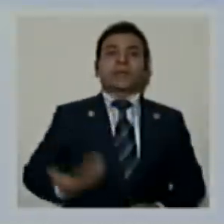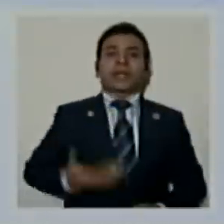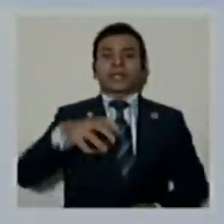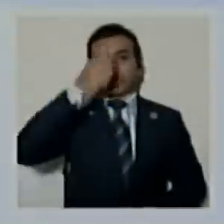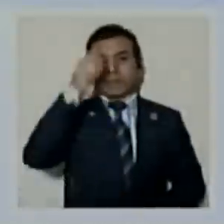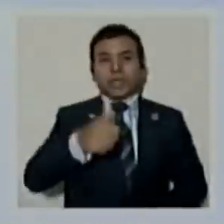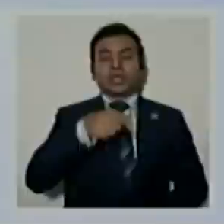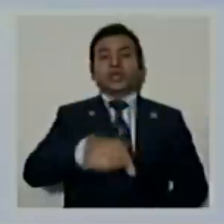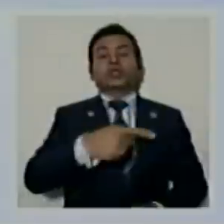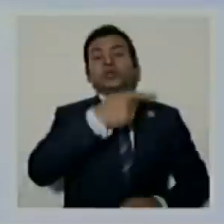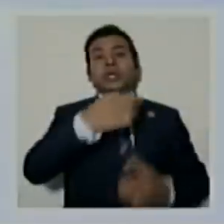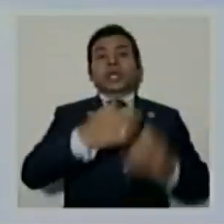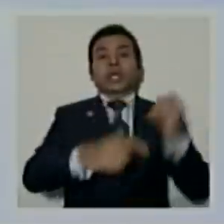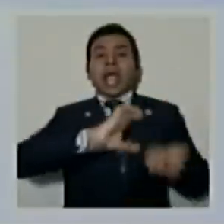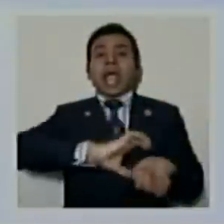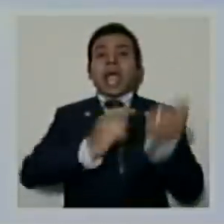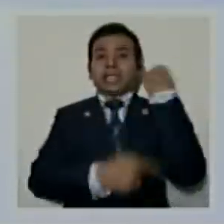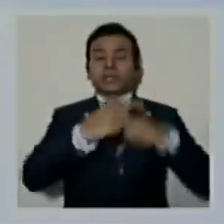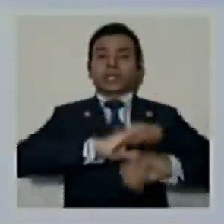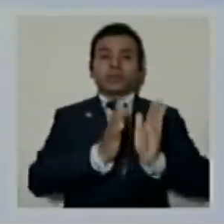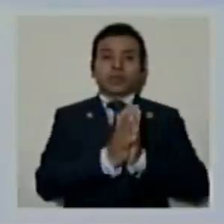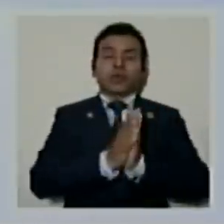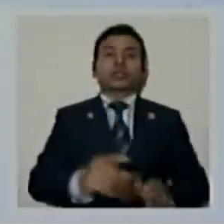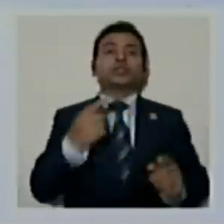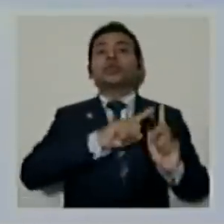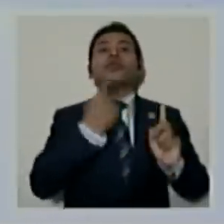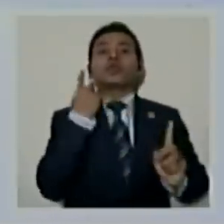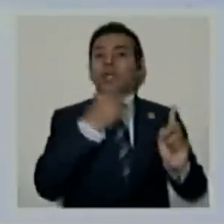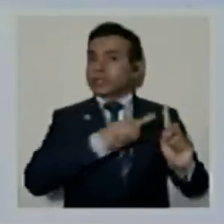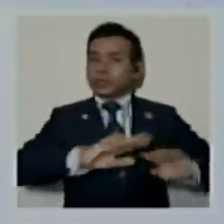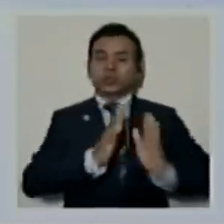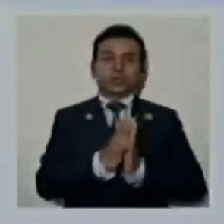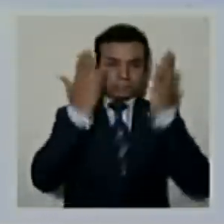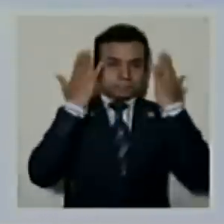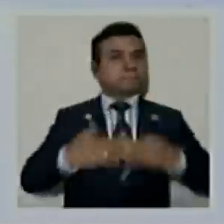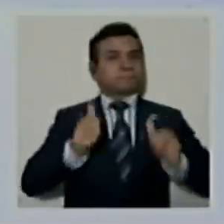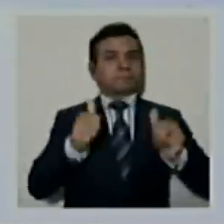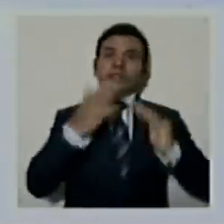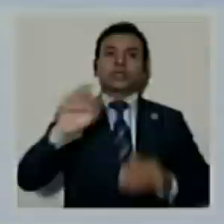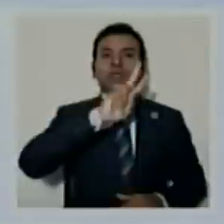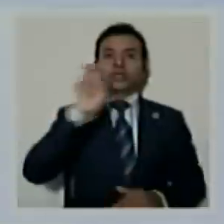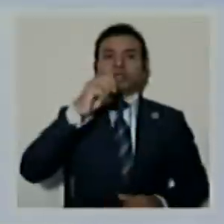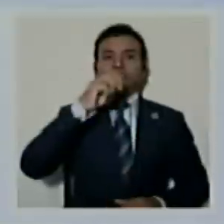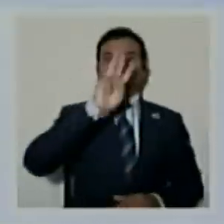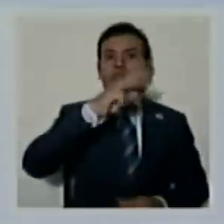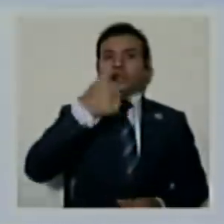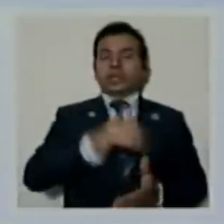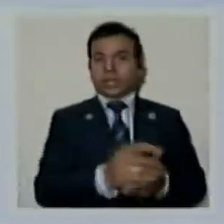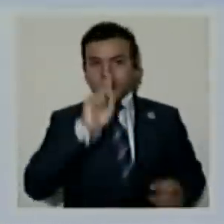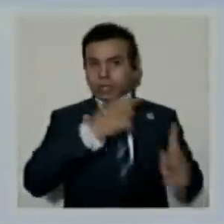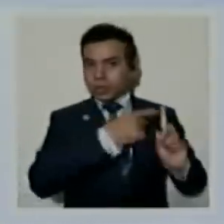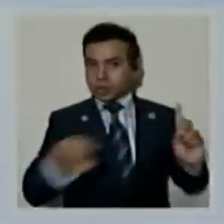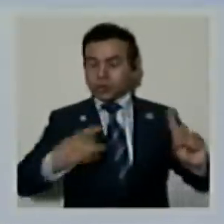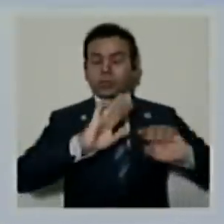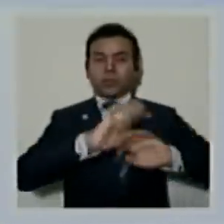ঢাকা ডিভিশনের মধ্যে অন্যান্য জেলার হাসপাতাল, সারা দেশের বিভিন্ন বিভাগের হাসপাতাল সহ আমাদের 24 ঘন্টায় সুস্থ